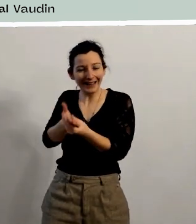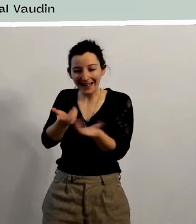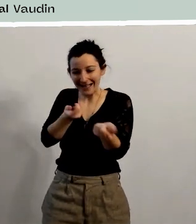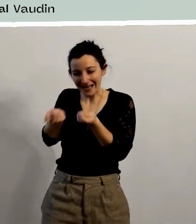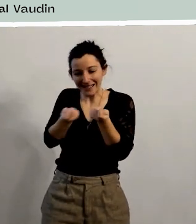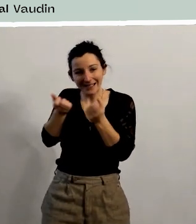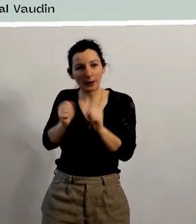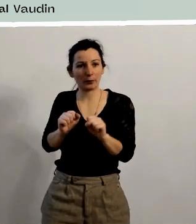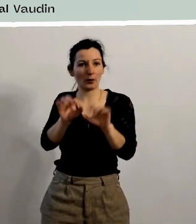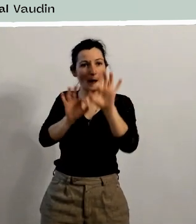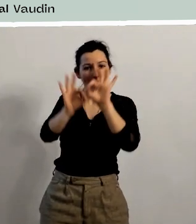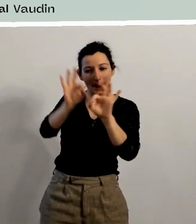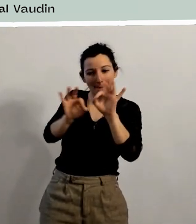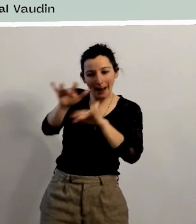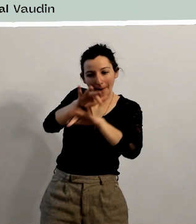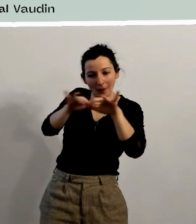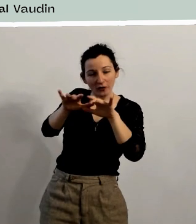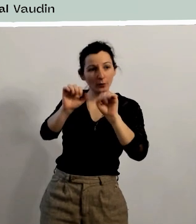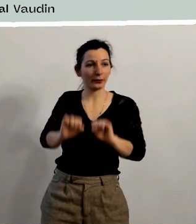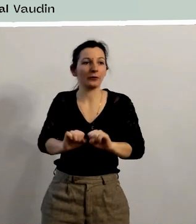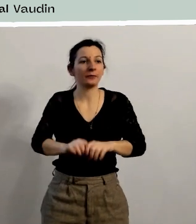sur cet environnement-là.